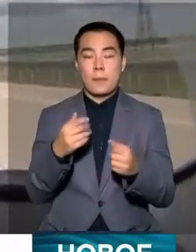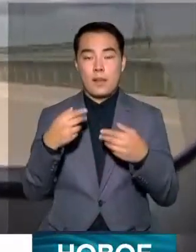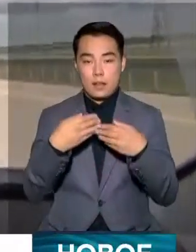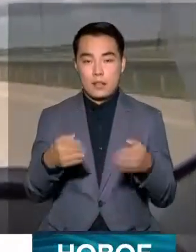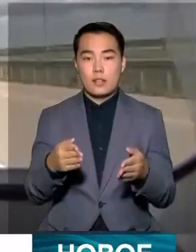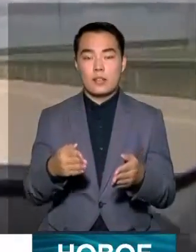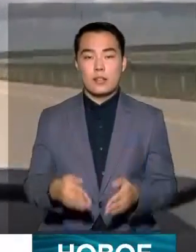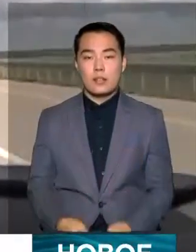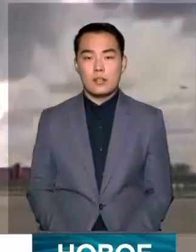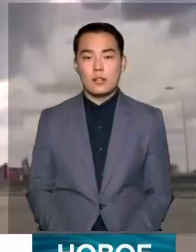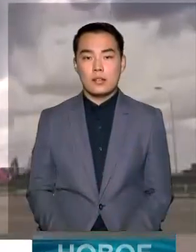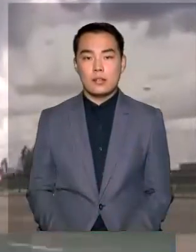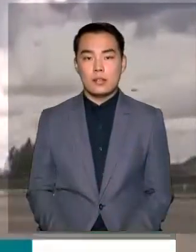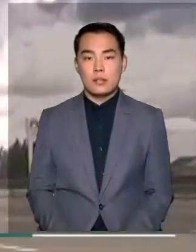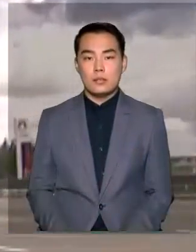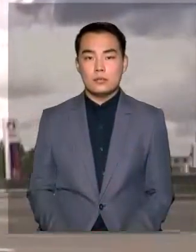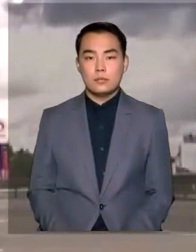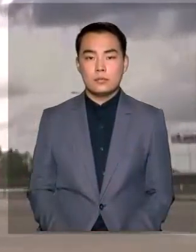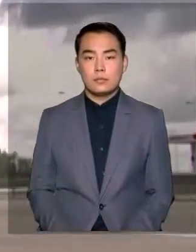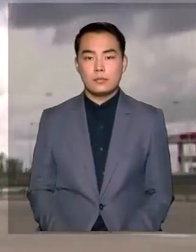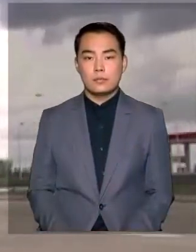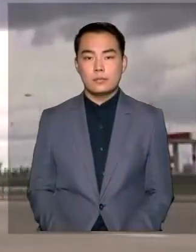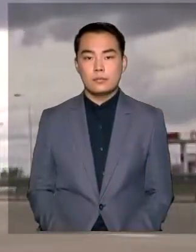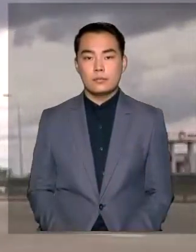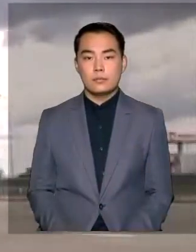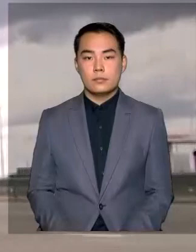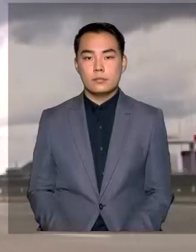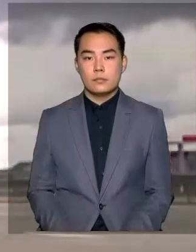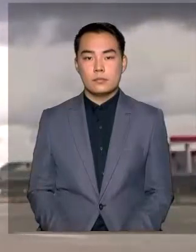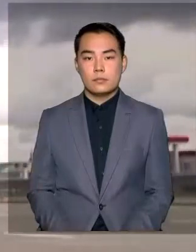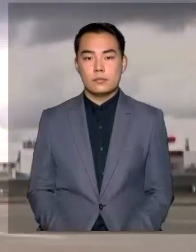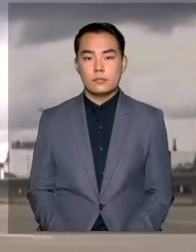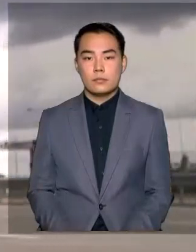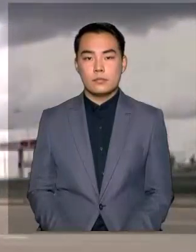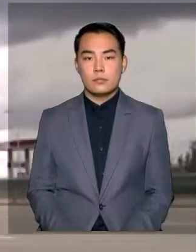направлениям. Любовь Аплачкина, Алексей Басарнов, Азамат Айтхалин и Нуржан Кадырали. Новое время.